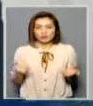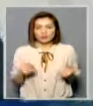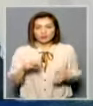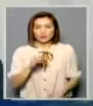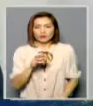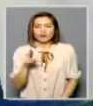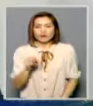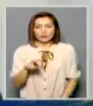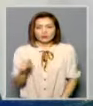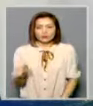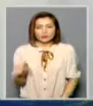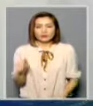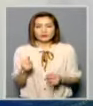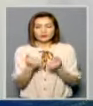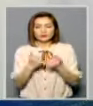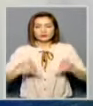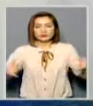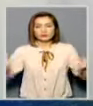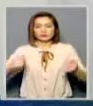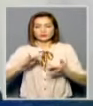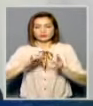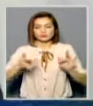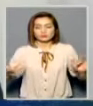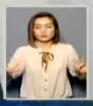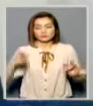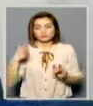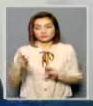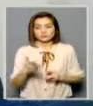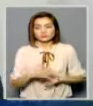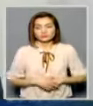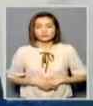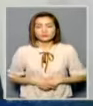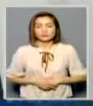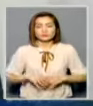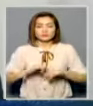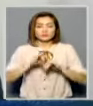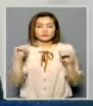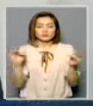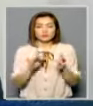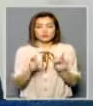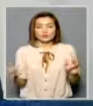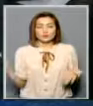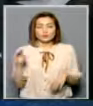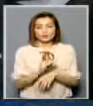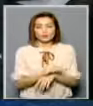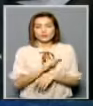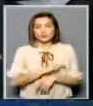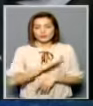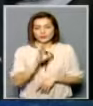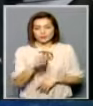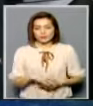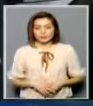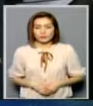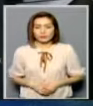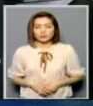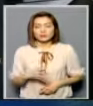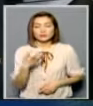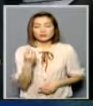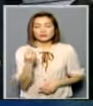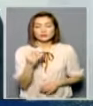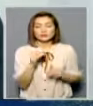бір ауылы мыс кабелді интернетпен қамтылған. Тасқала екі бойынша кең жолақты оптика волокон интернет желісі жүргізген. Сонымен қатар